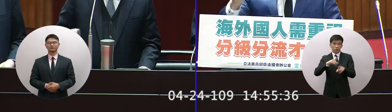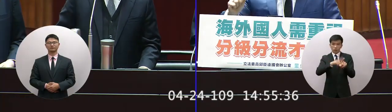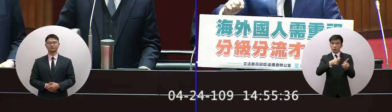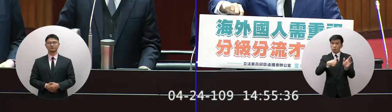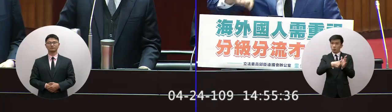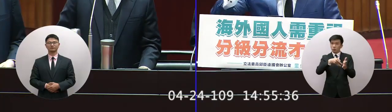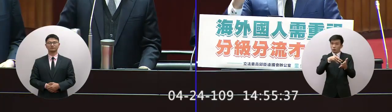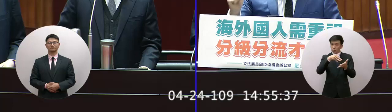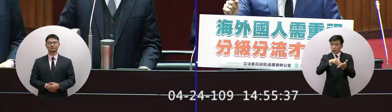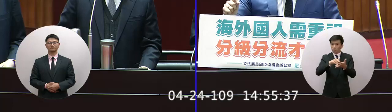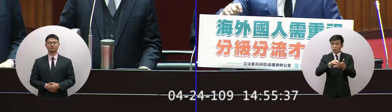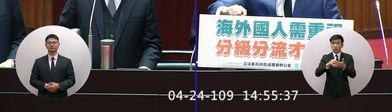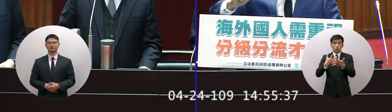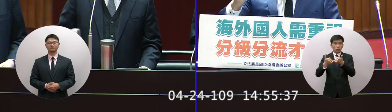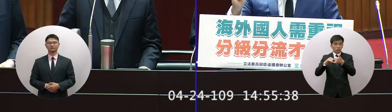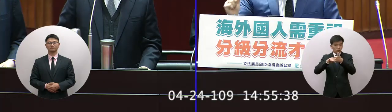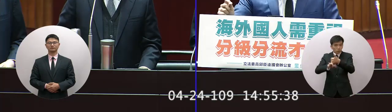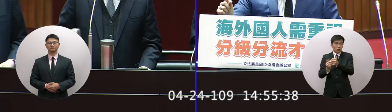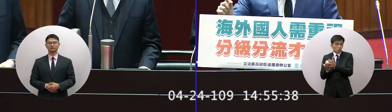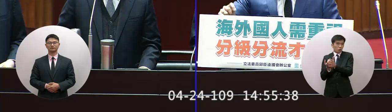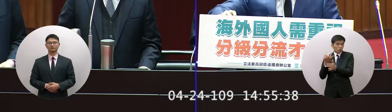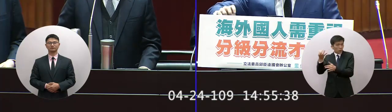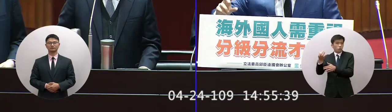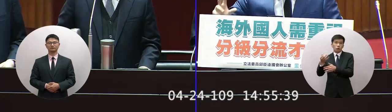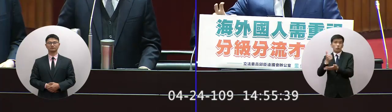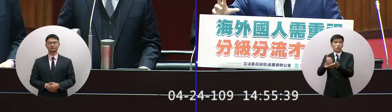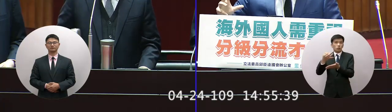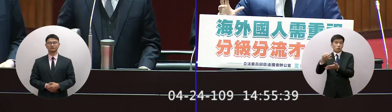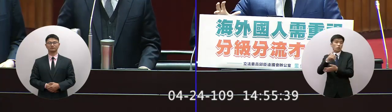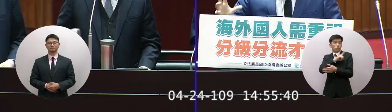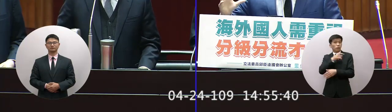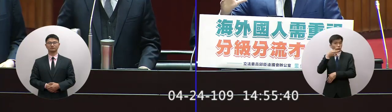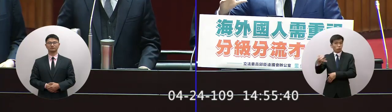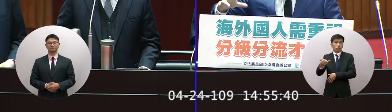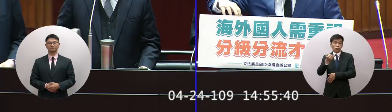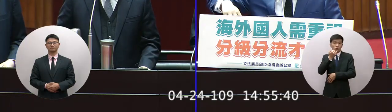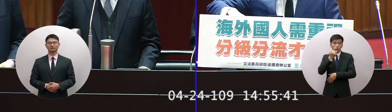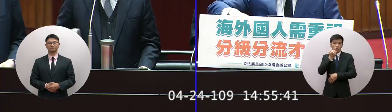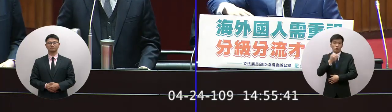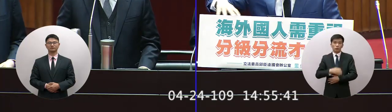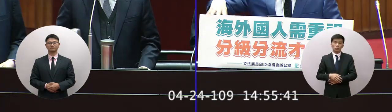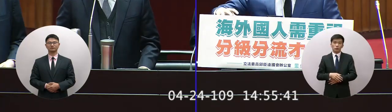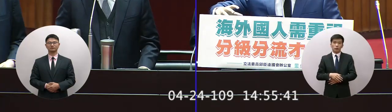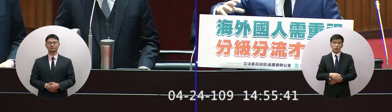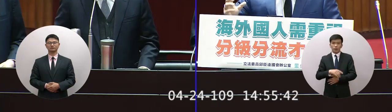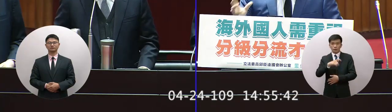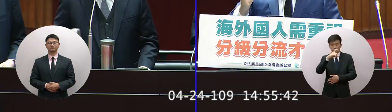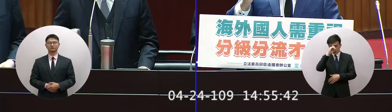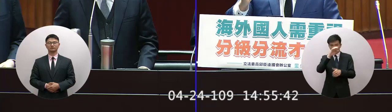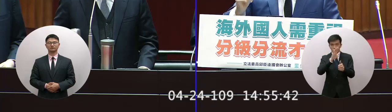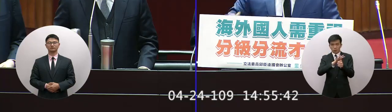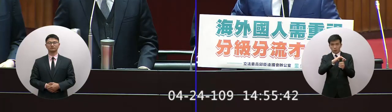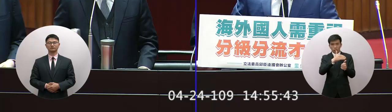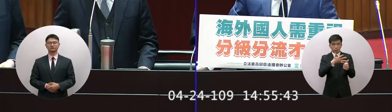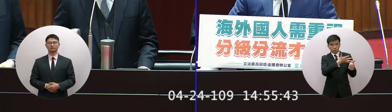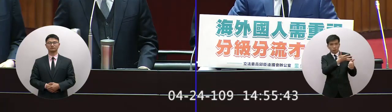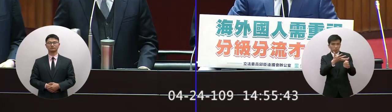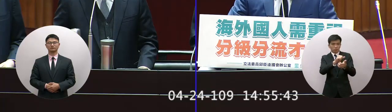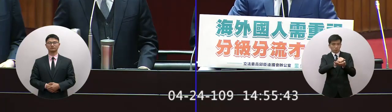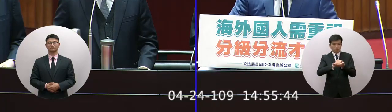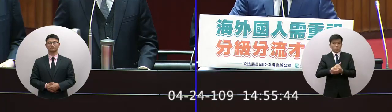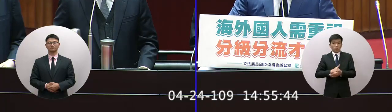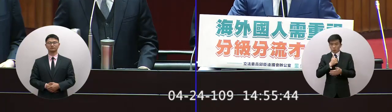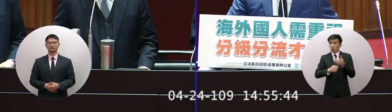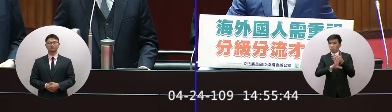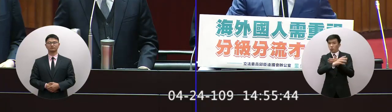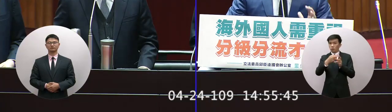他们线上订购预先付款，运费自己付都没关系，但是有这个可以去帮他们统计，然后有效的出口